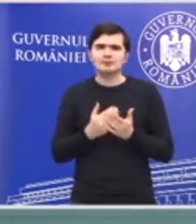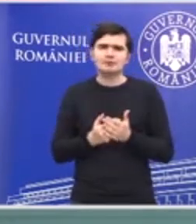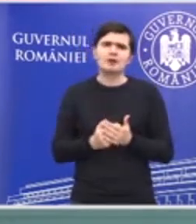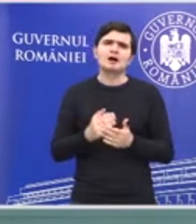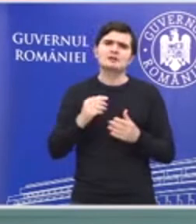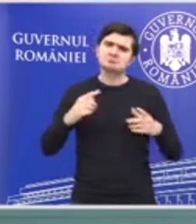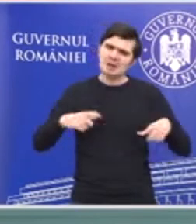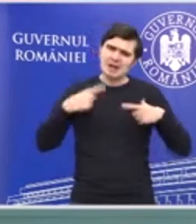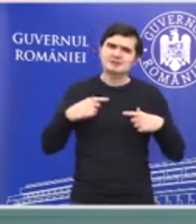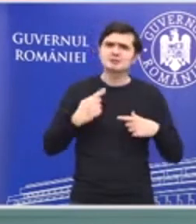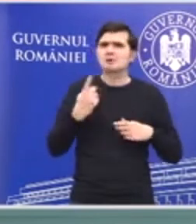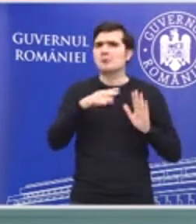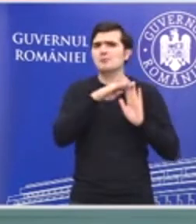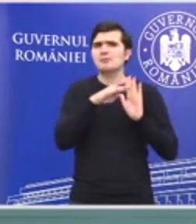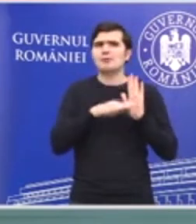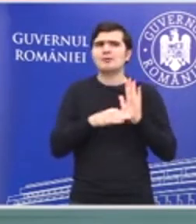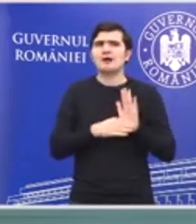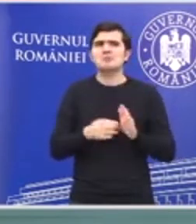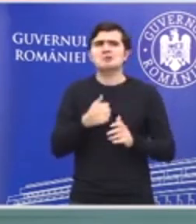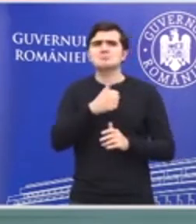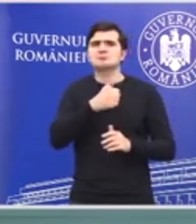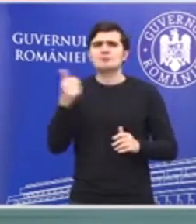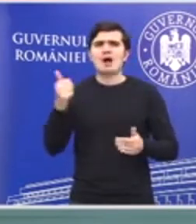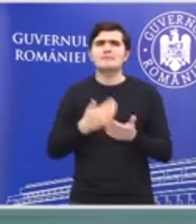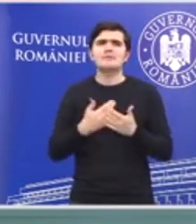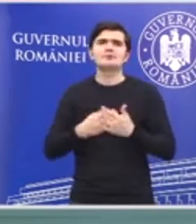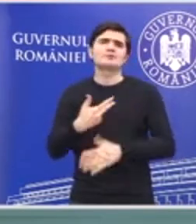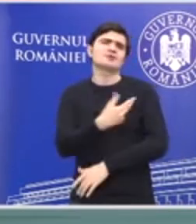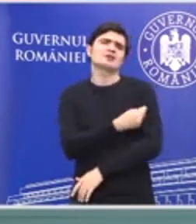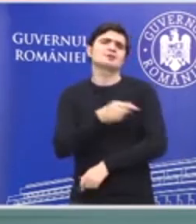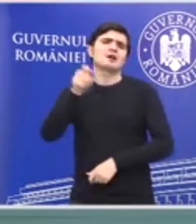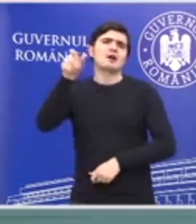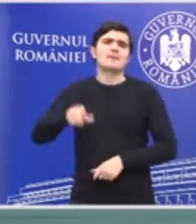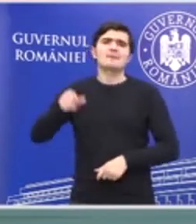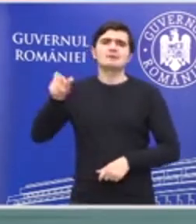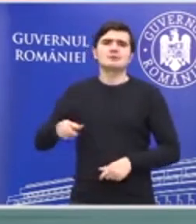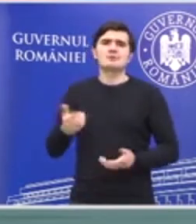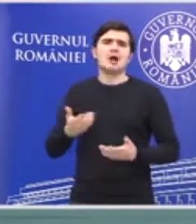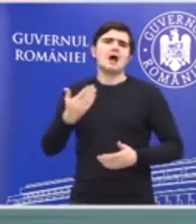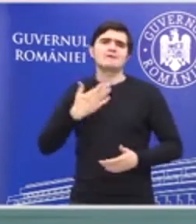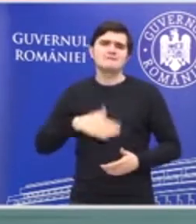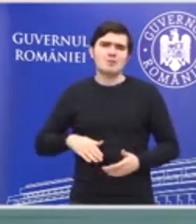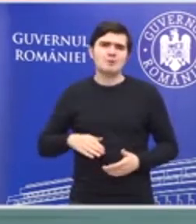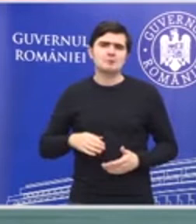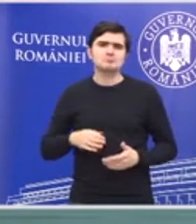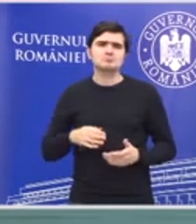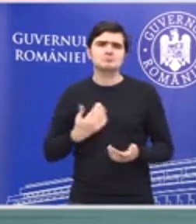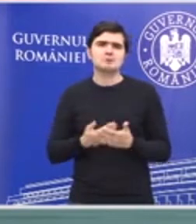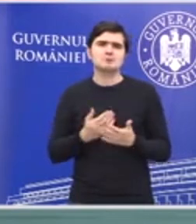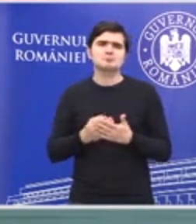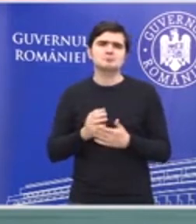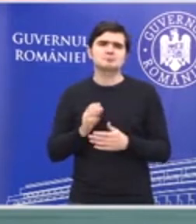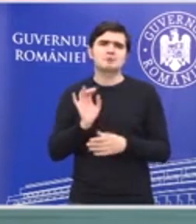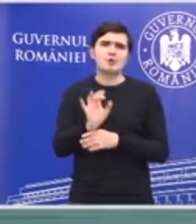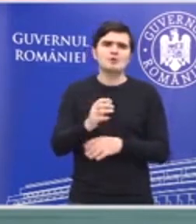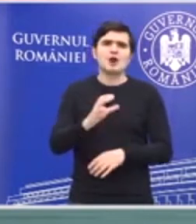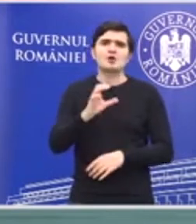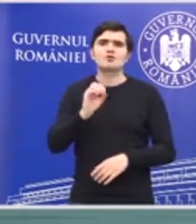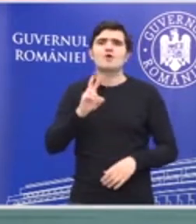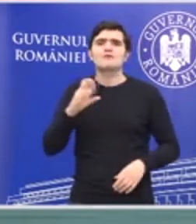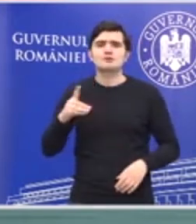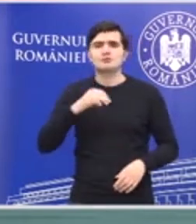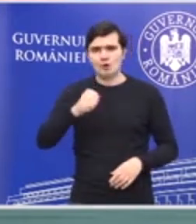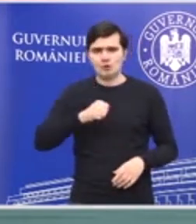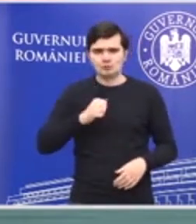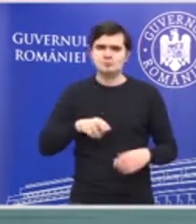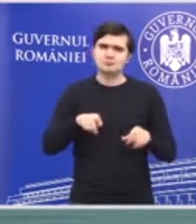un program destinat strict pentru vaccinarea persoanelor doritoare împotriva COVID-19. De asemenea, se va